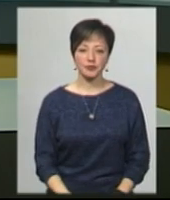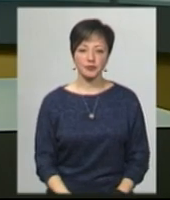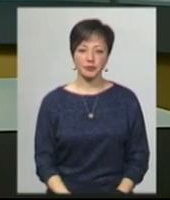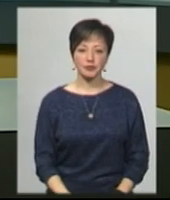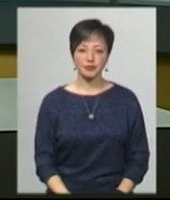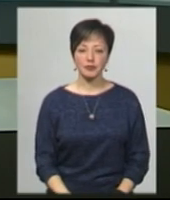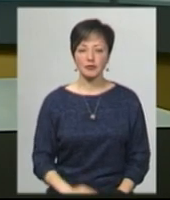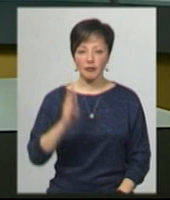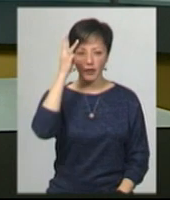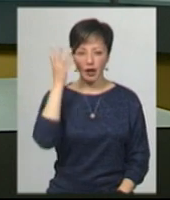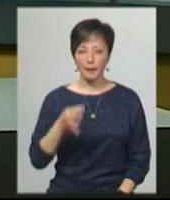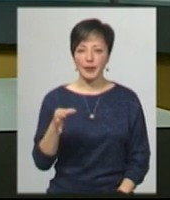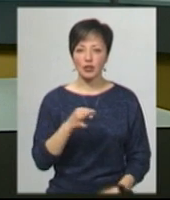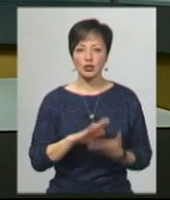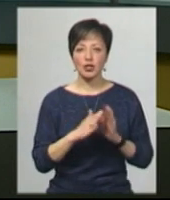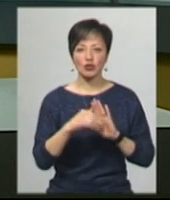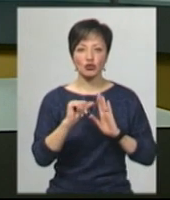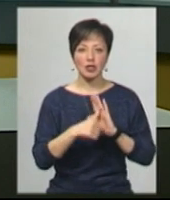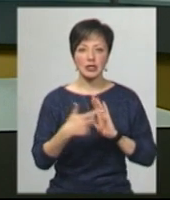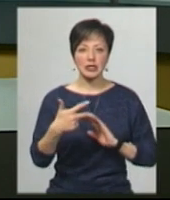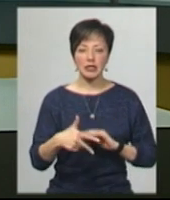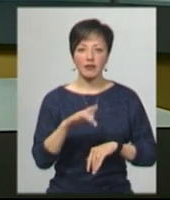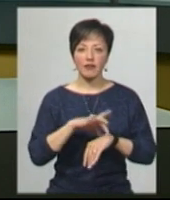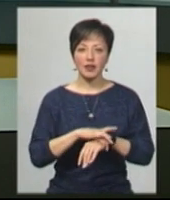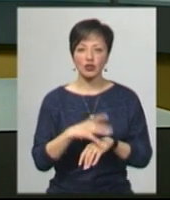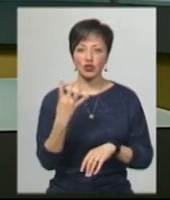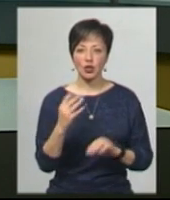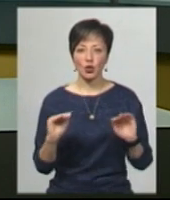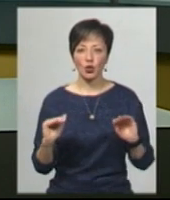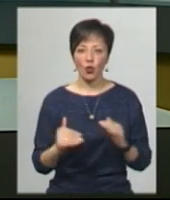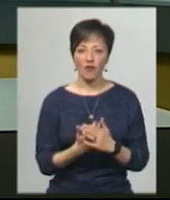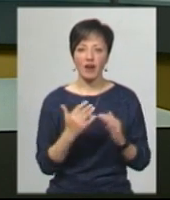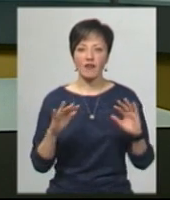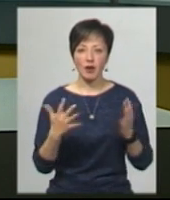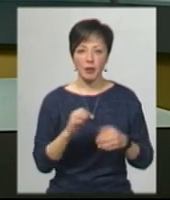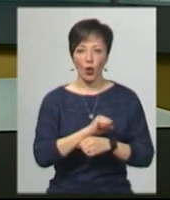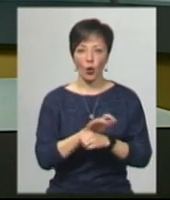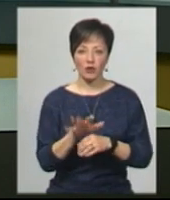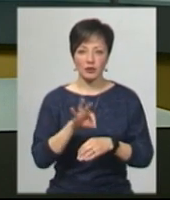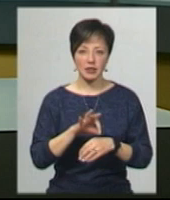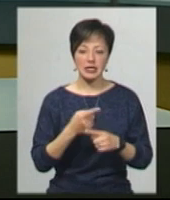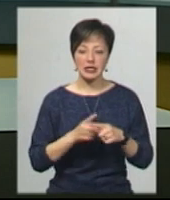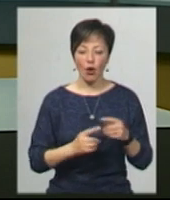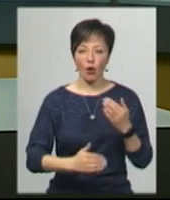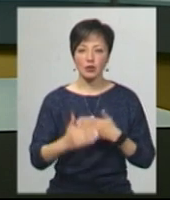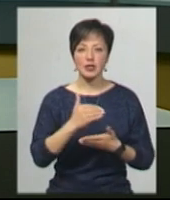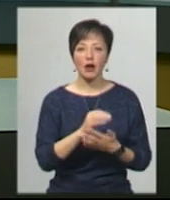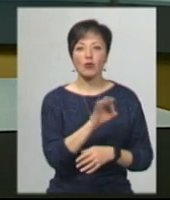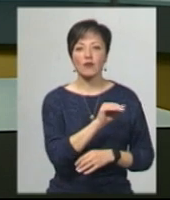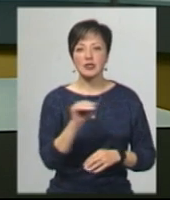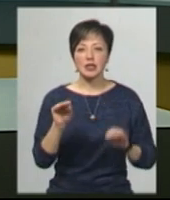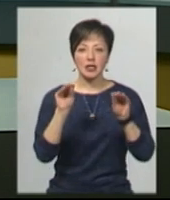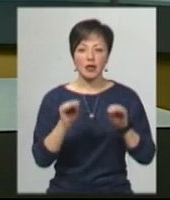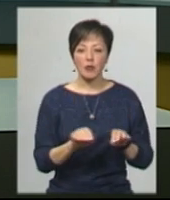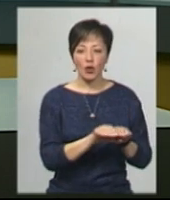На Хмельниччині станом на 16.30 виявили чотири нових випадки COVID-19. Це останні офіційні дані про рівень